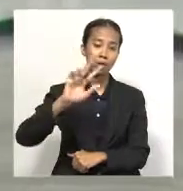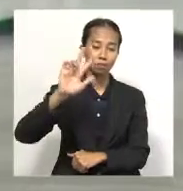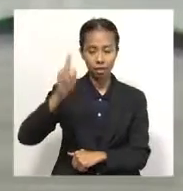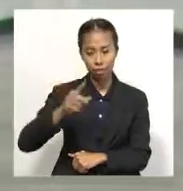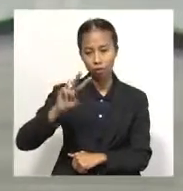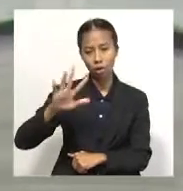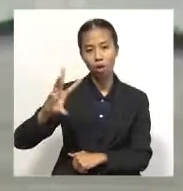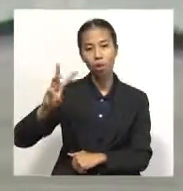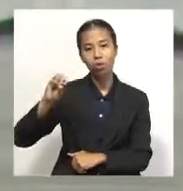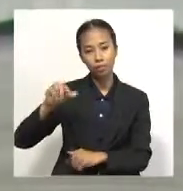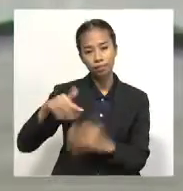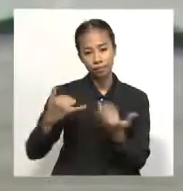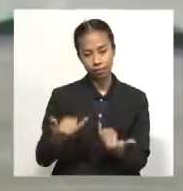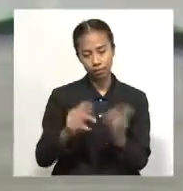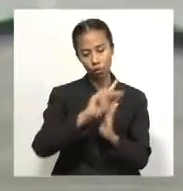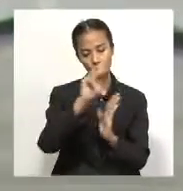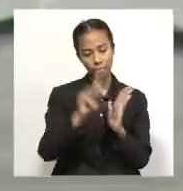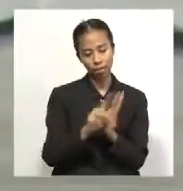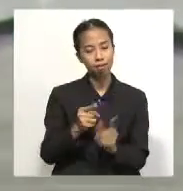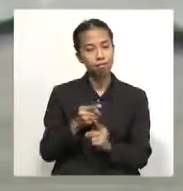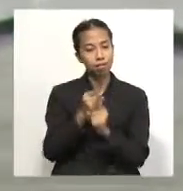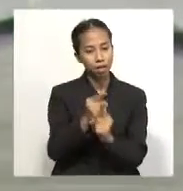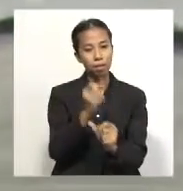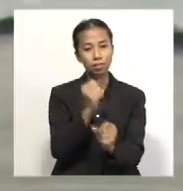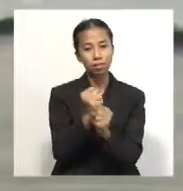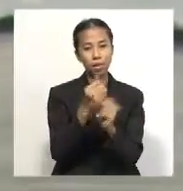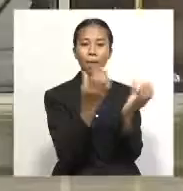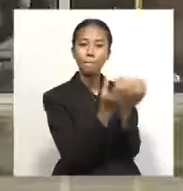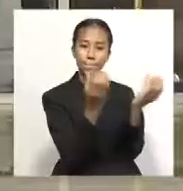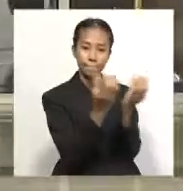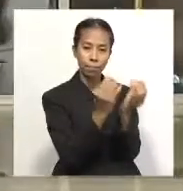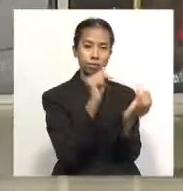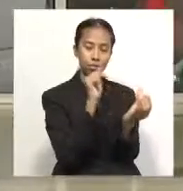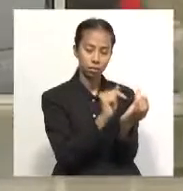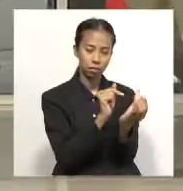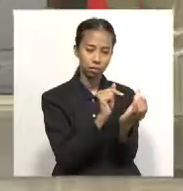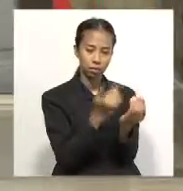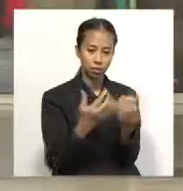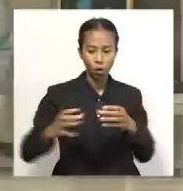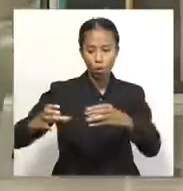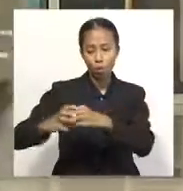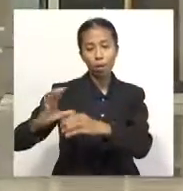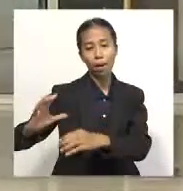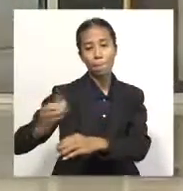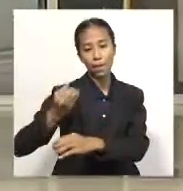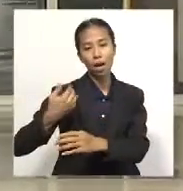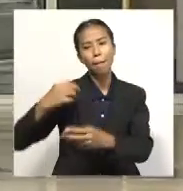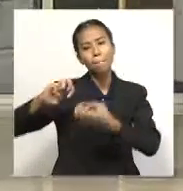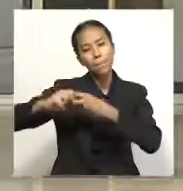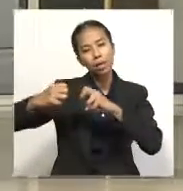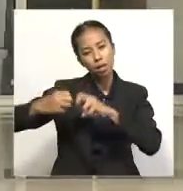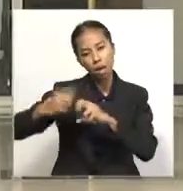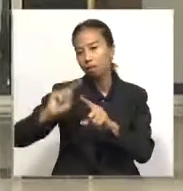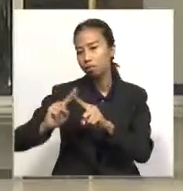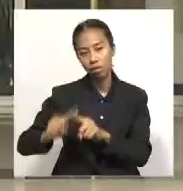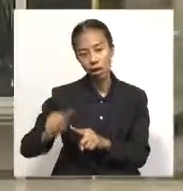53/2560เรื่องการดำเนินการตามกฎหมายลูกประกอบรัฐธรรมนูญว่าด้วยพรรคการเมืองนะคะมีปัญหาความชอบด้วยรัฐธร